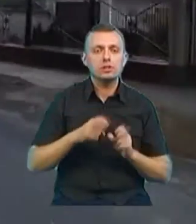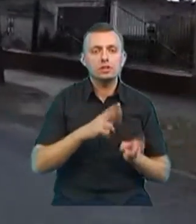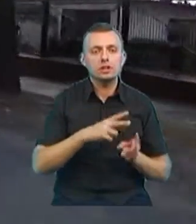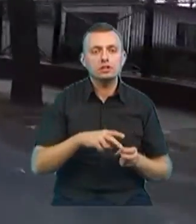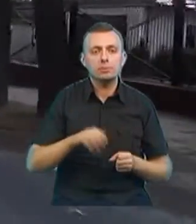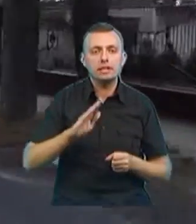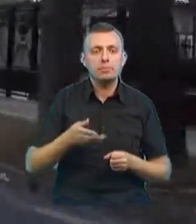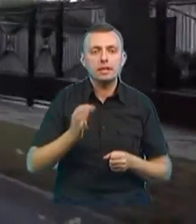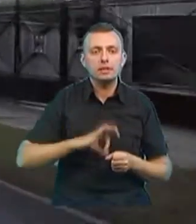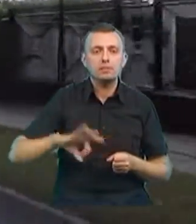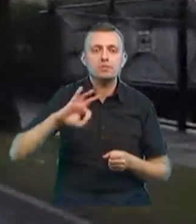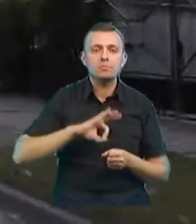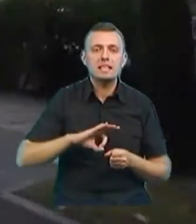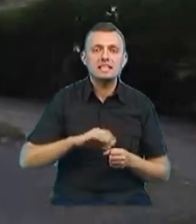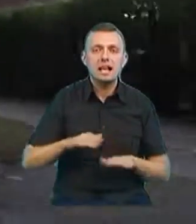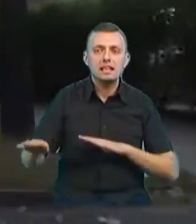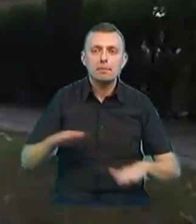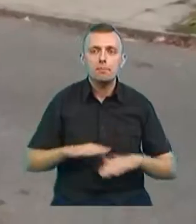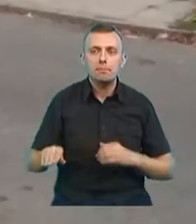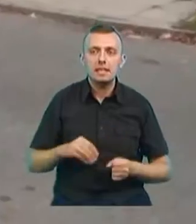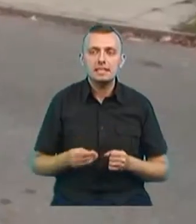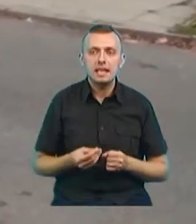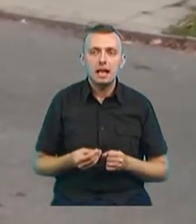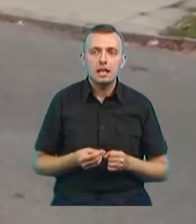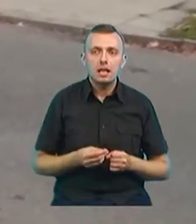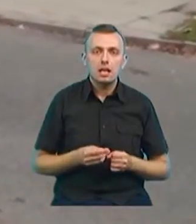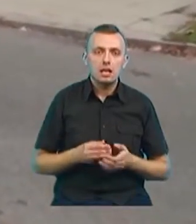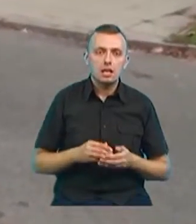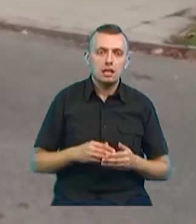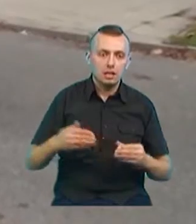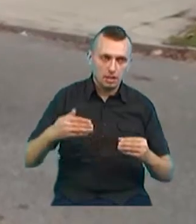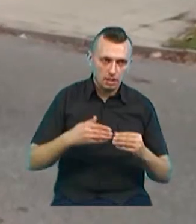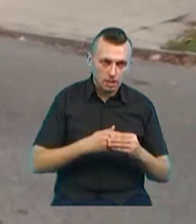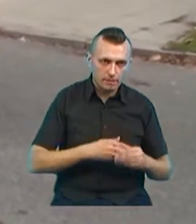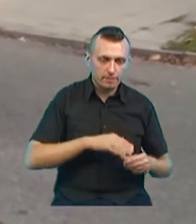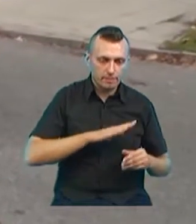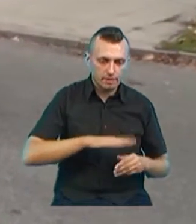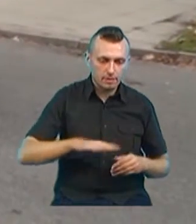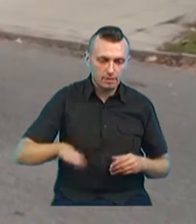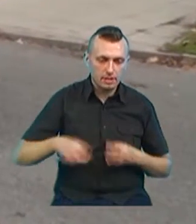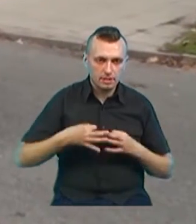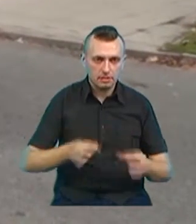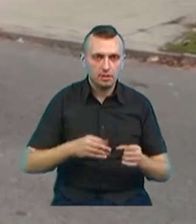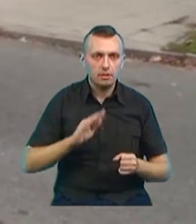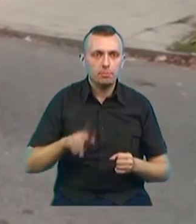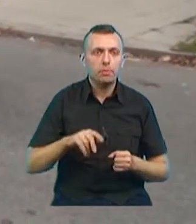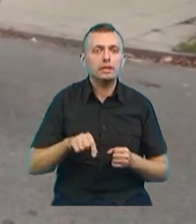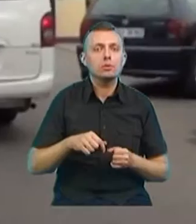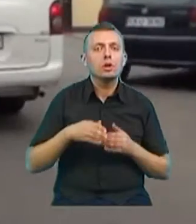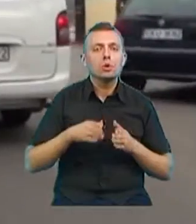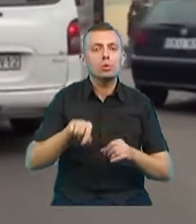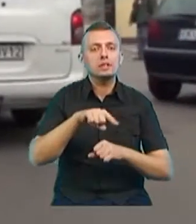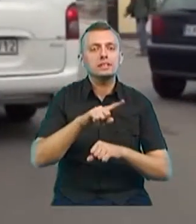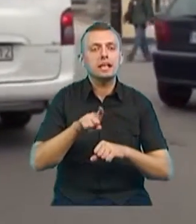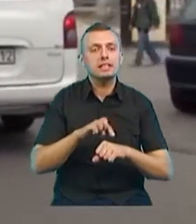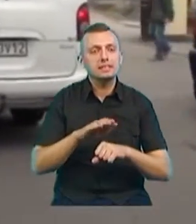Marii Skłodowskiej-Curie do skrzyżowania z ulicą Okrzei. Po lewej stronie ulicy 29 listopada zaprojektowano parkingi dla pojazdów z podanym